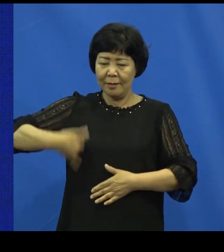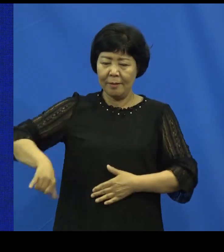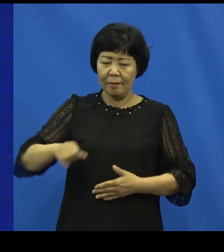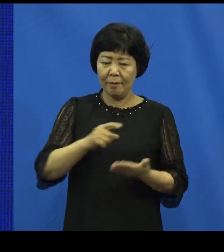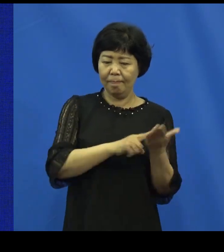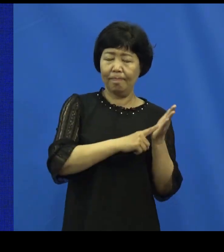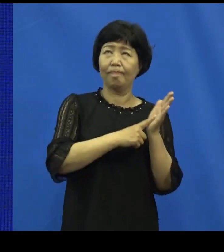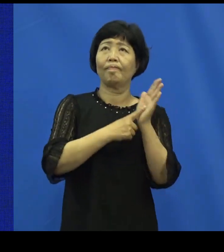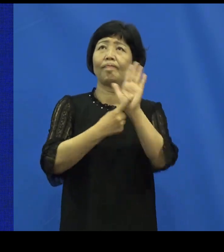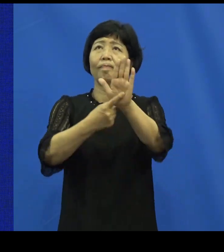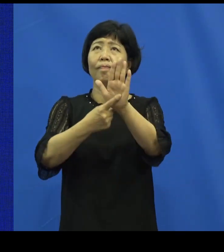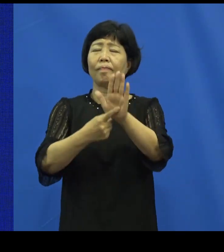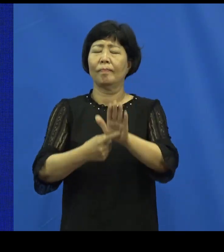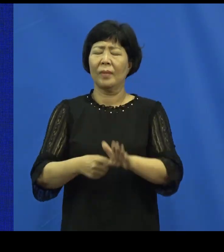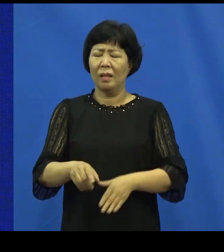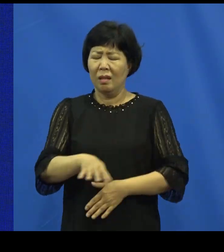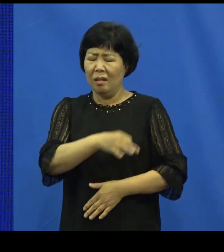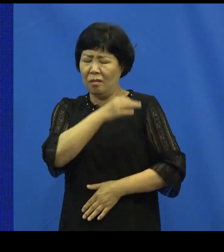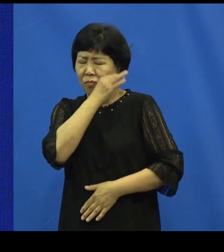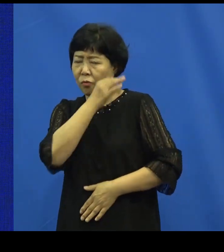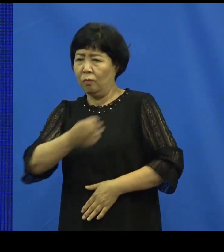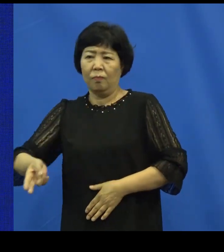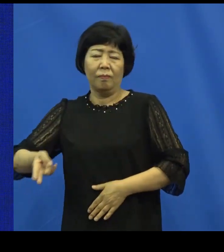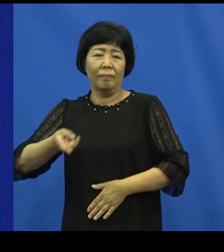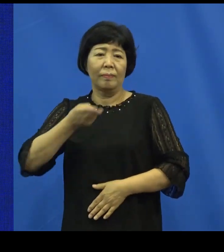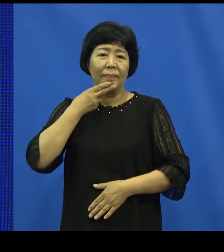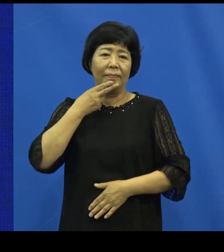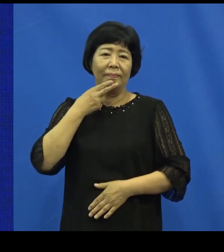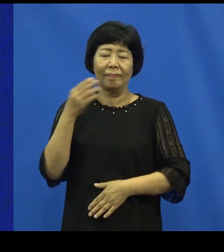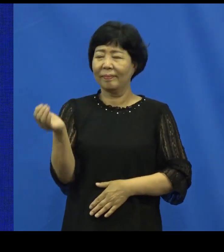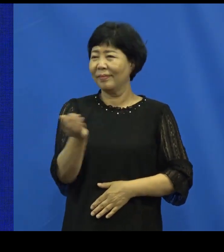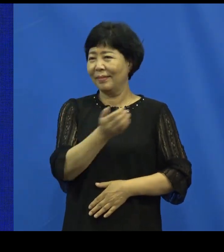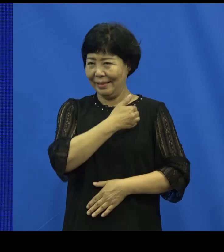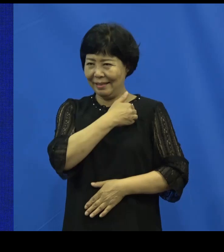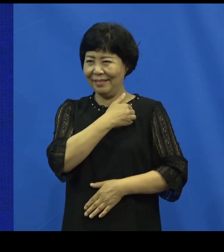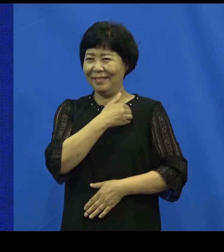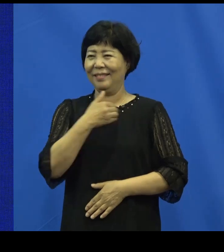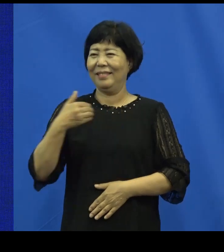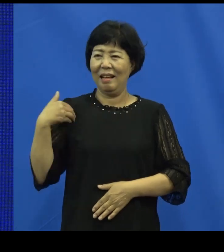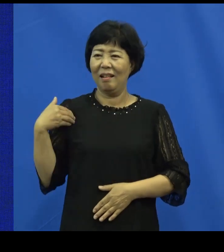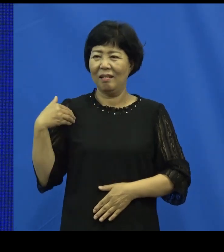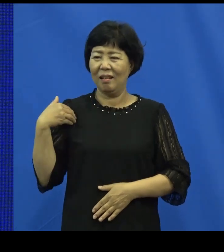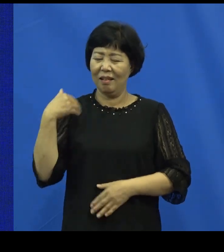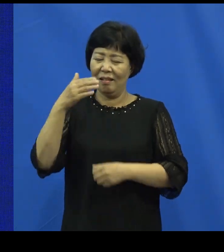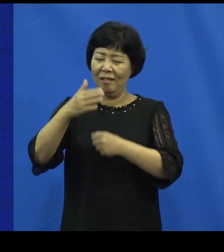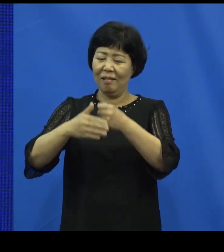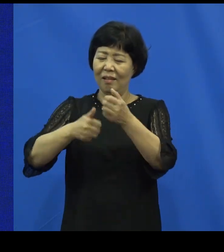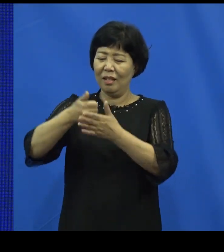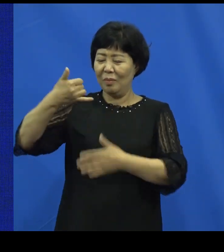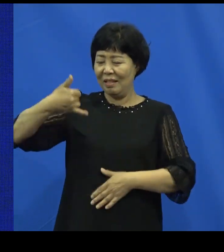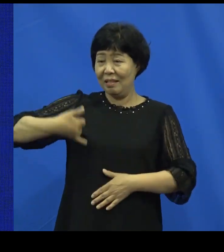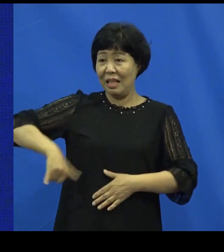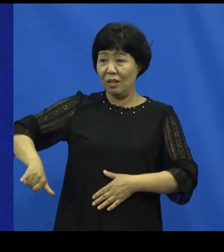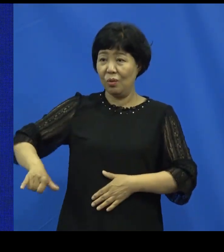조금도 부끄러워하지 않고 당당하게 자기의 정체성, 하나님의 백성의 정체성을 드러내는 것,